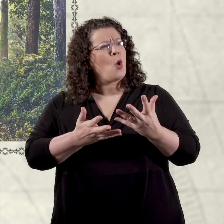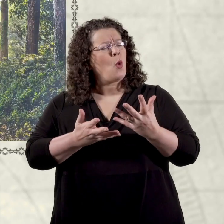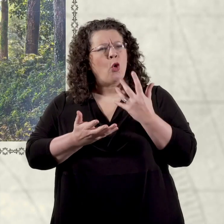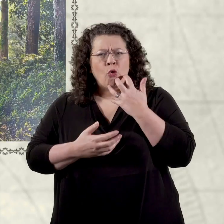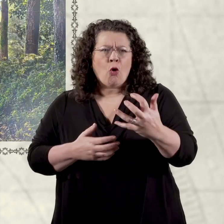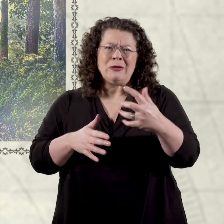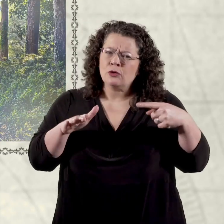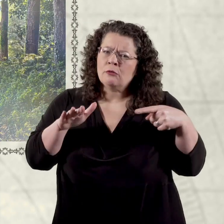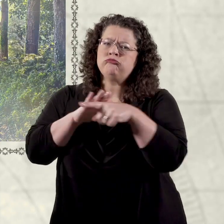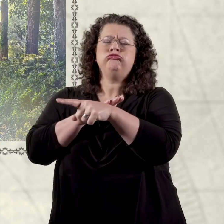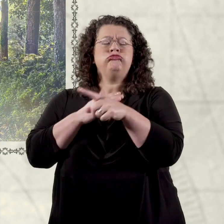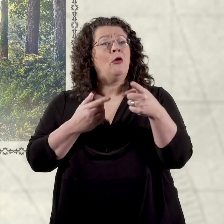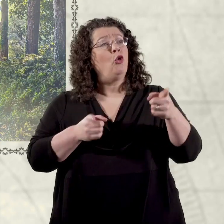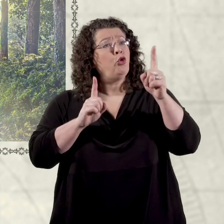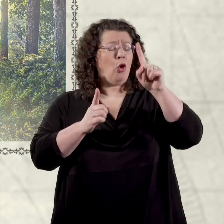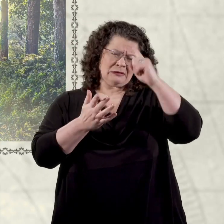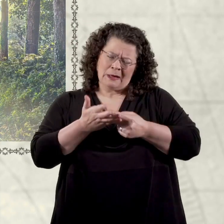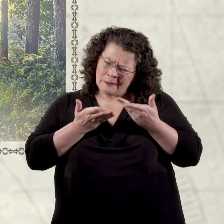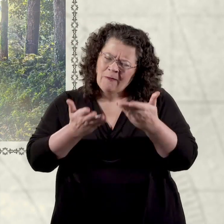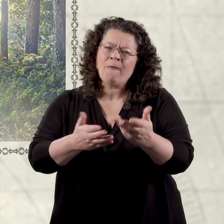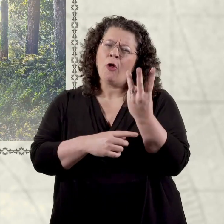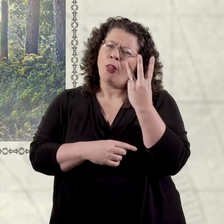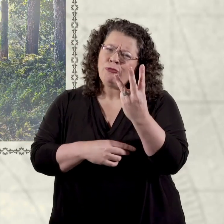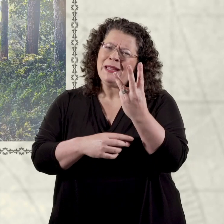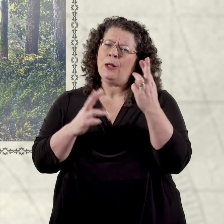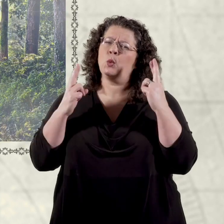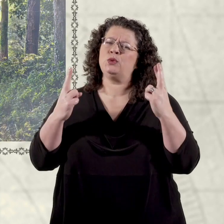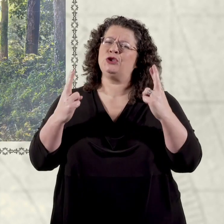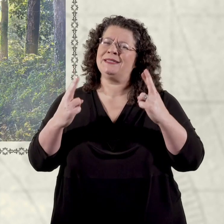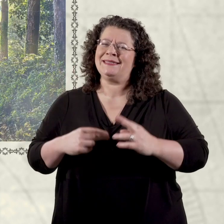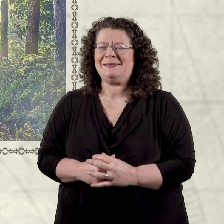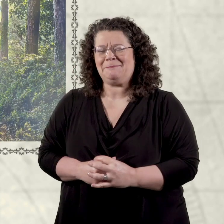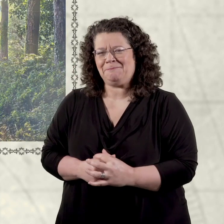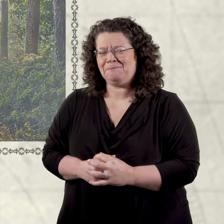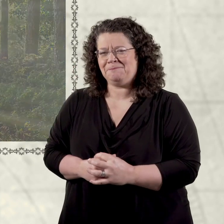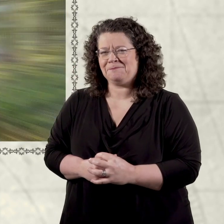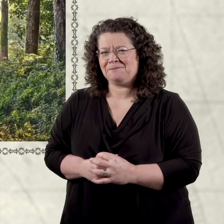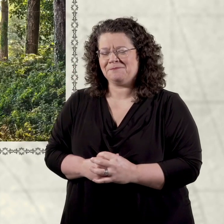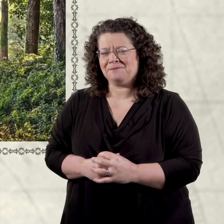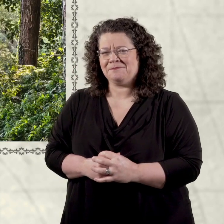Creulon, mae Duw am i ti gael 3 dymuniad.